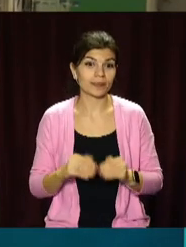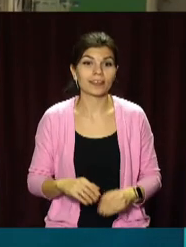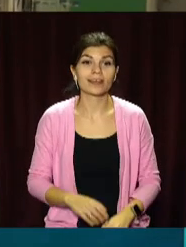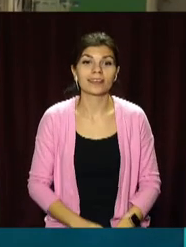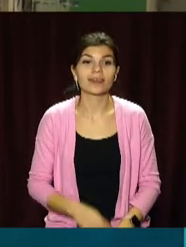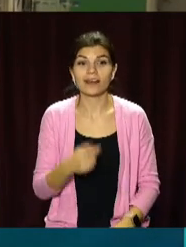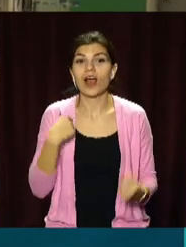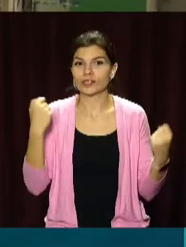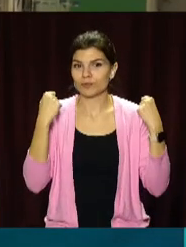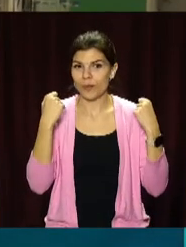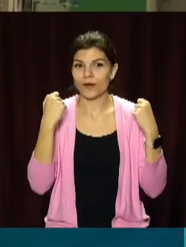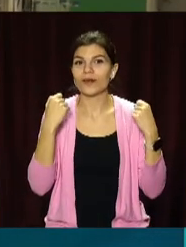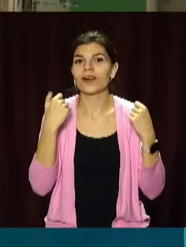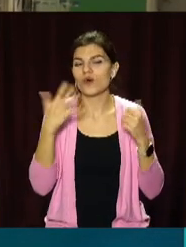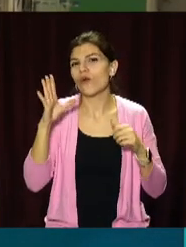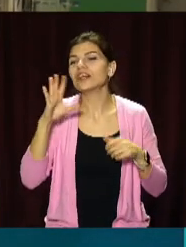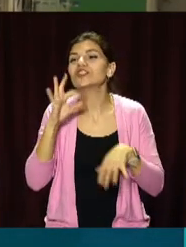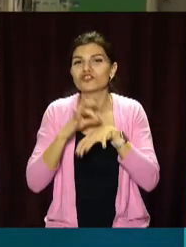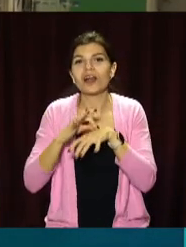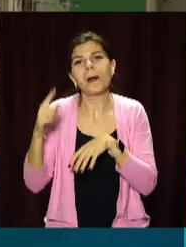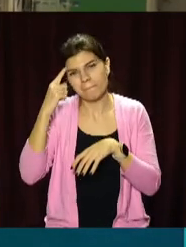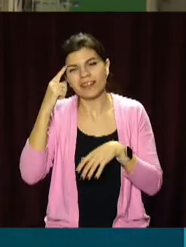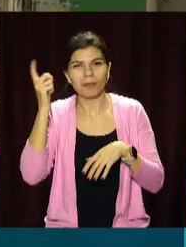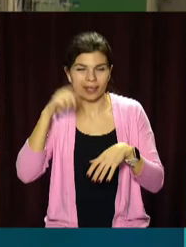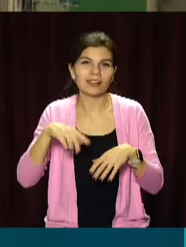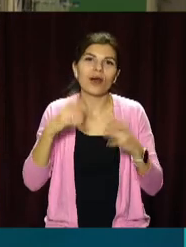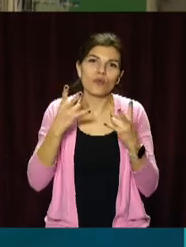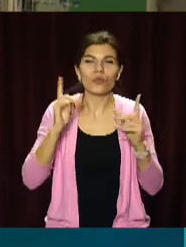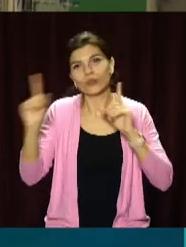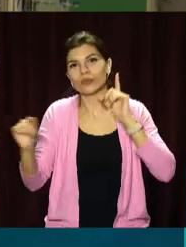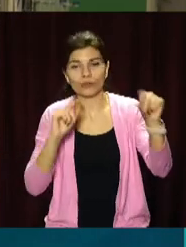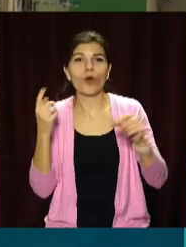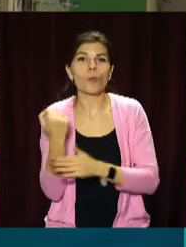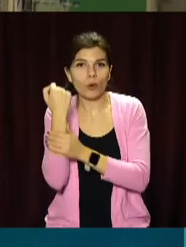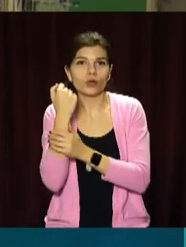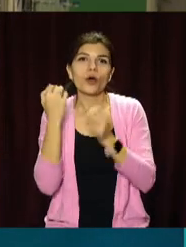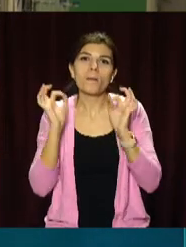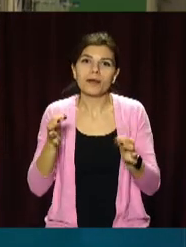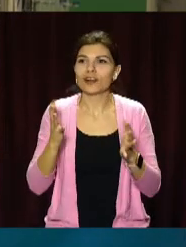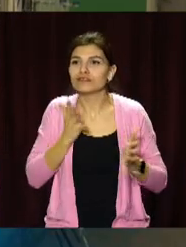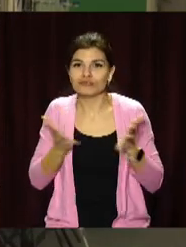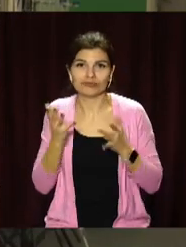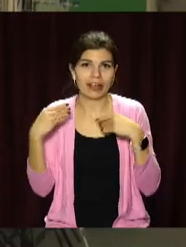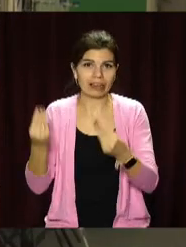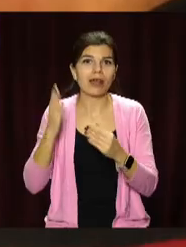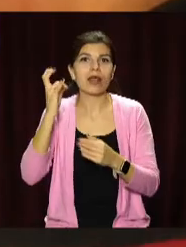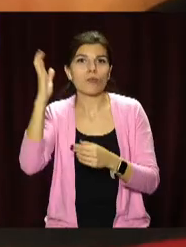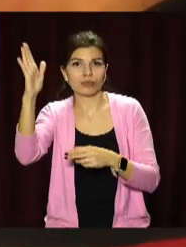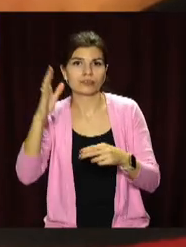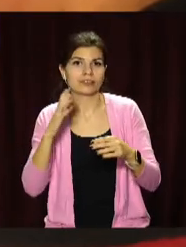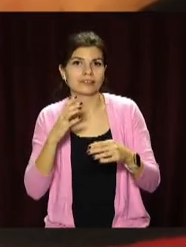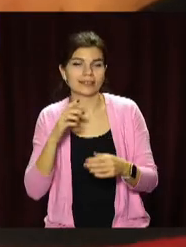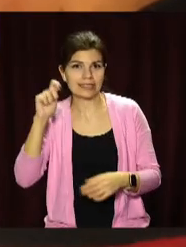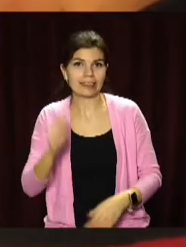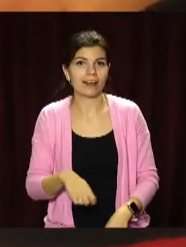сформувавшися спортсмен, вона сама все знає, все розуміє. Моя задача – лише в потрібний момент підтримати її і правильно настроїти на майбутній старт.